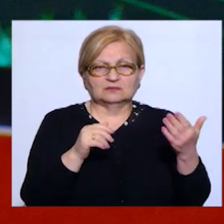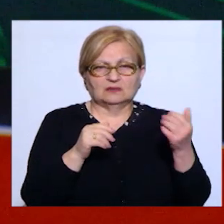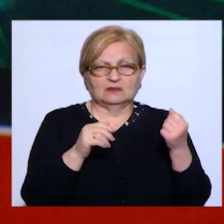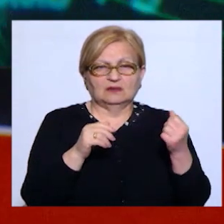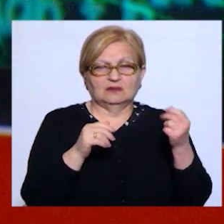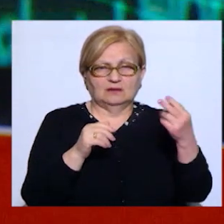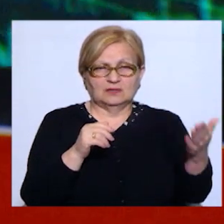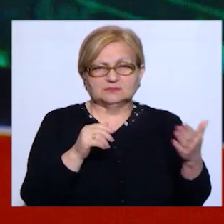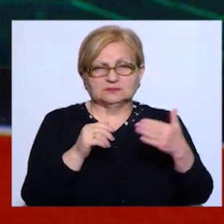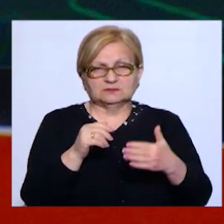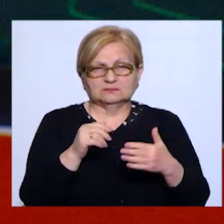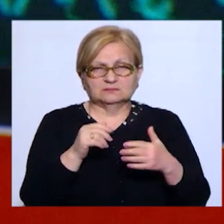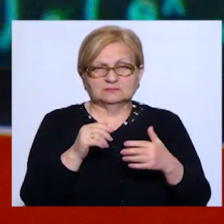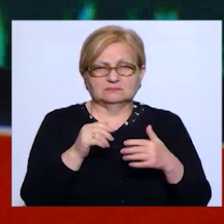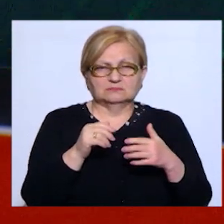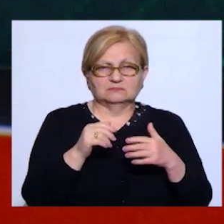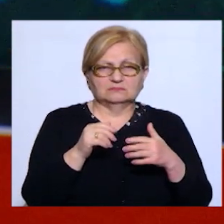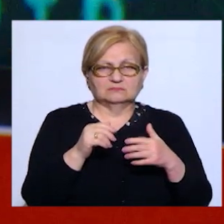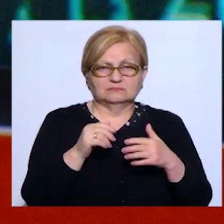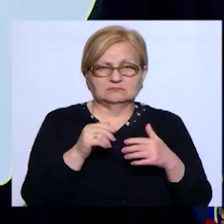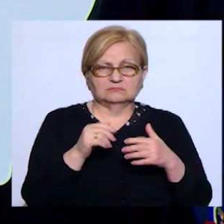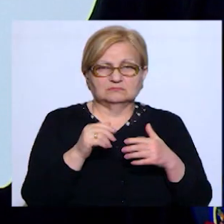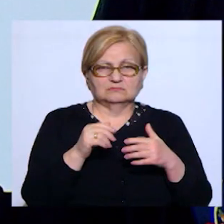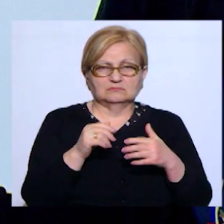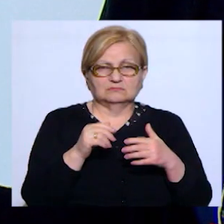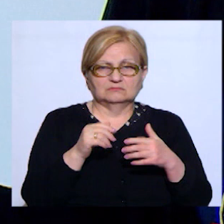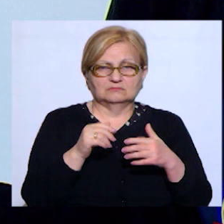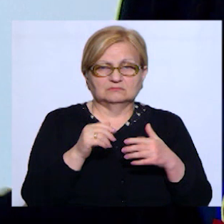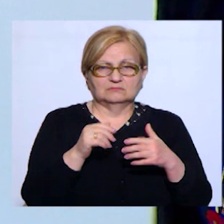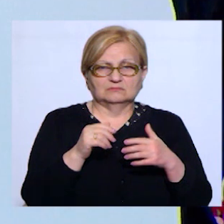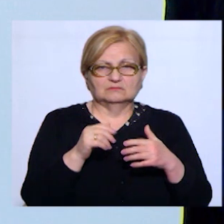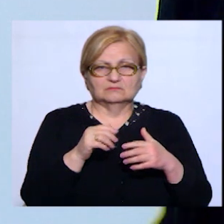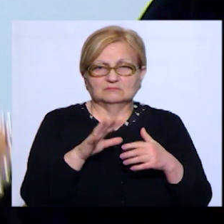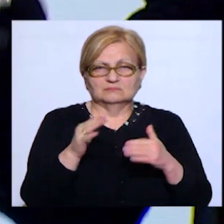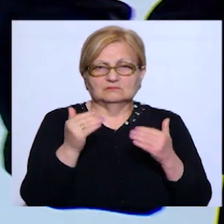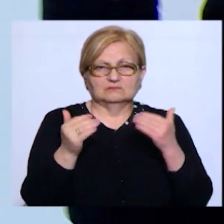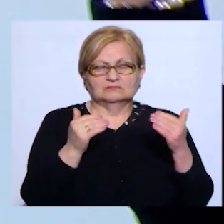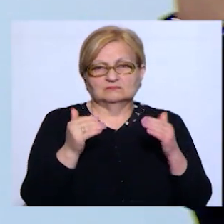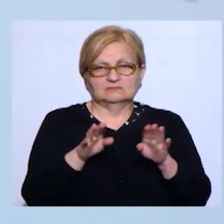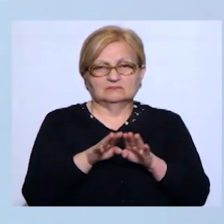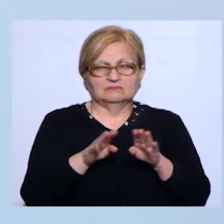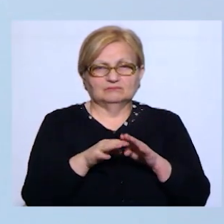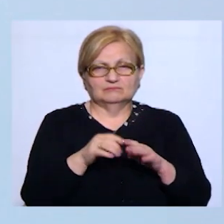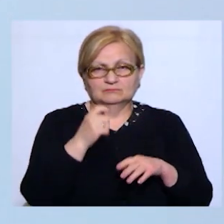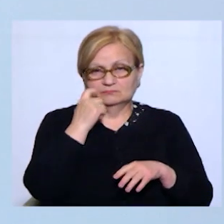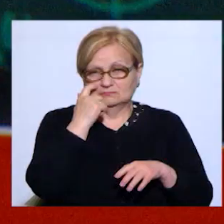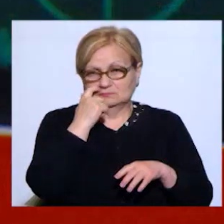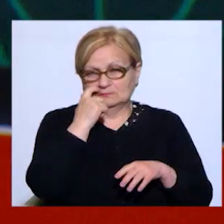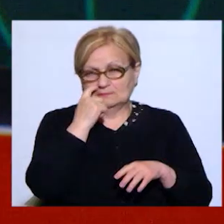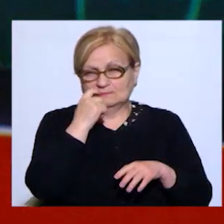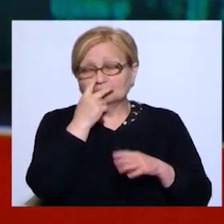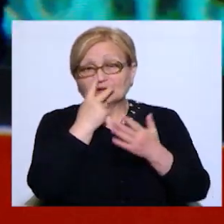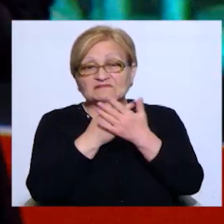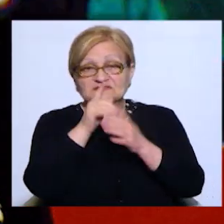ორი მხები. აი ახაც 4-ს გავაკეთებ, რომ თვალნათელი იყოს 4 პატარა მონაკვეთი. ახლა მოდი ამ ნახას შევხედოთ,